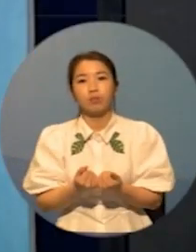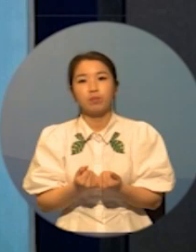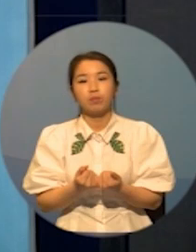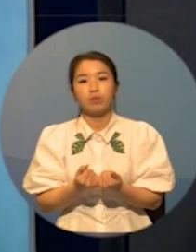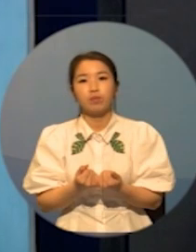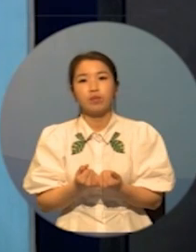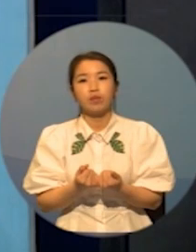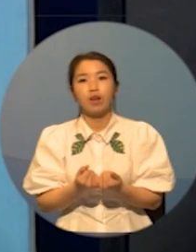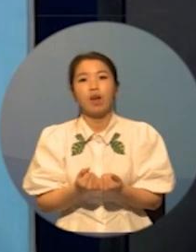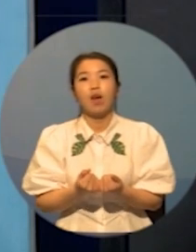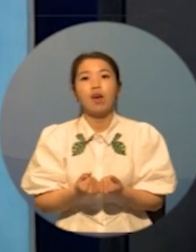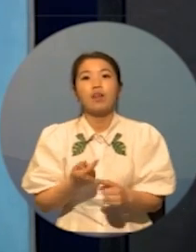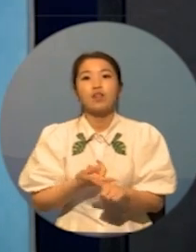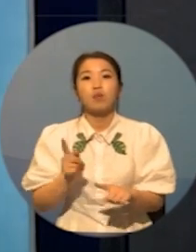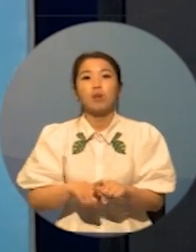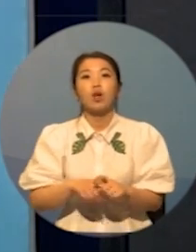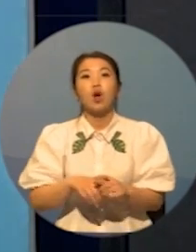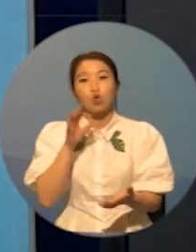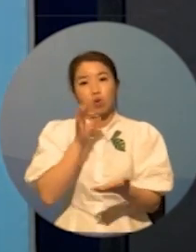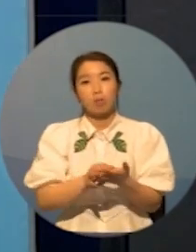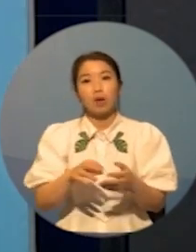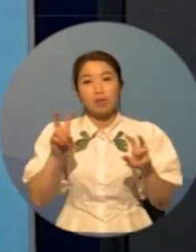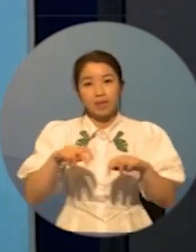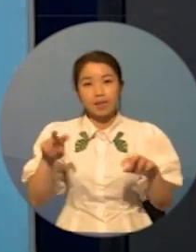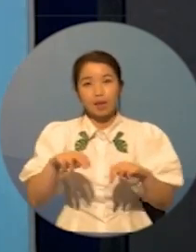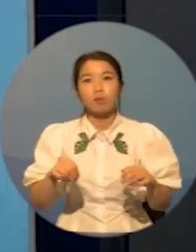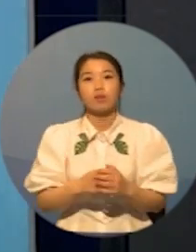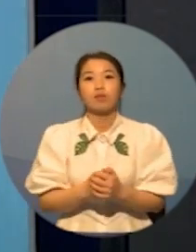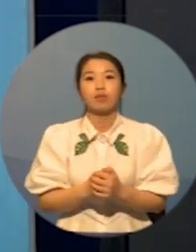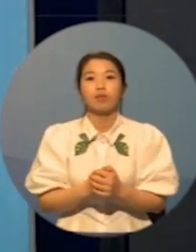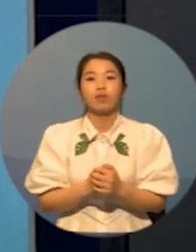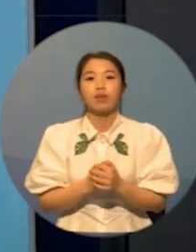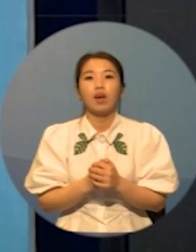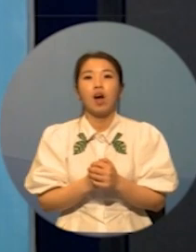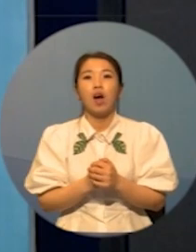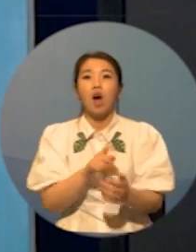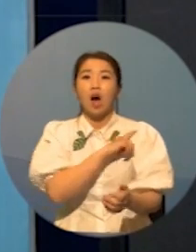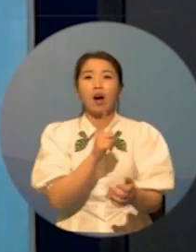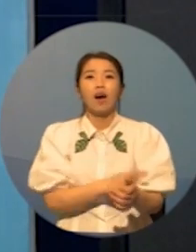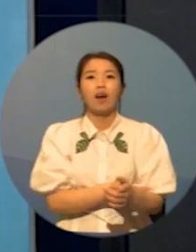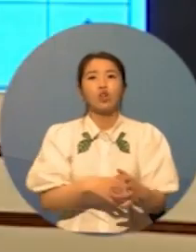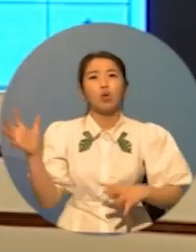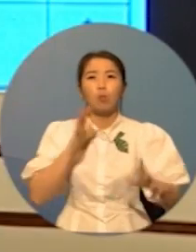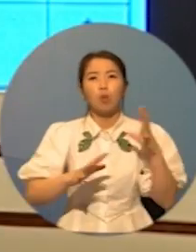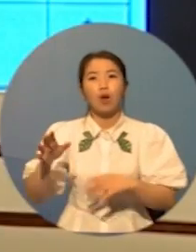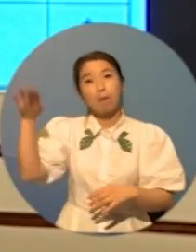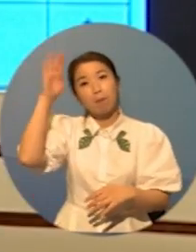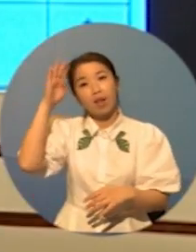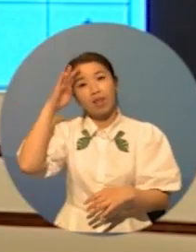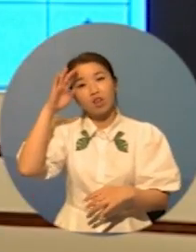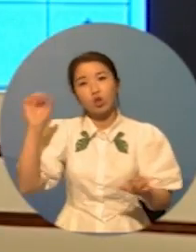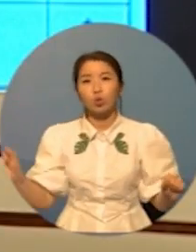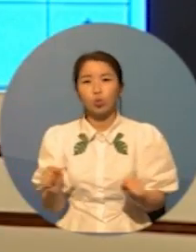Демек, жауапларымызды тексереміз. Қатты боран асқардың әр жағынан бір алып көрді. Бұнда алып